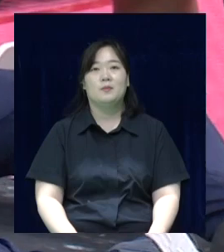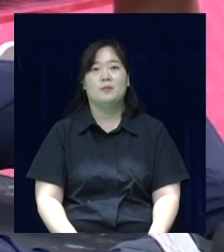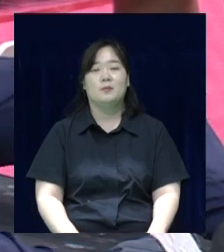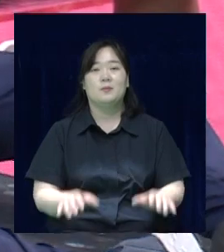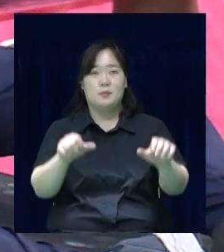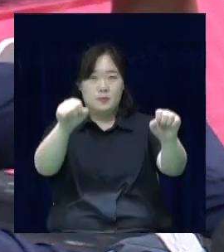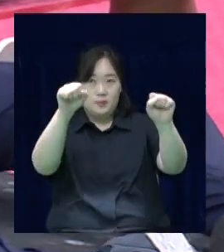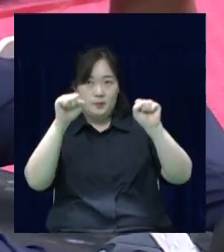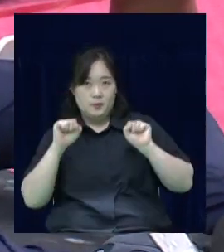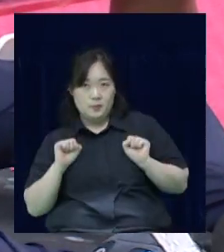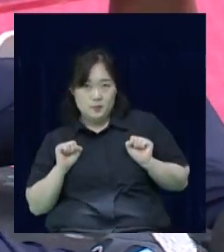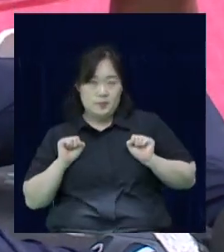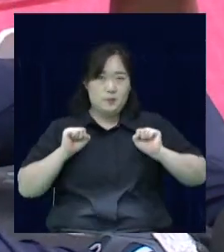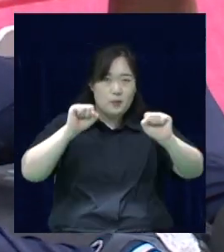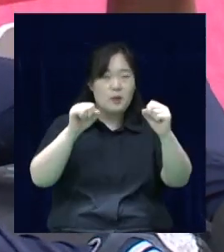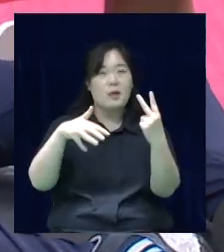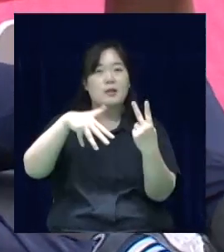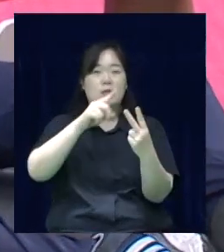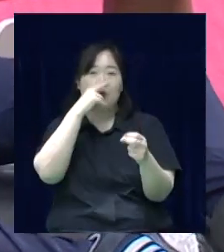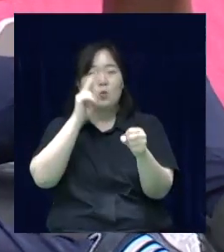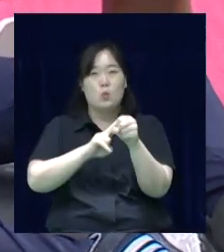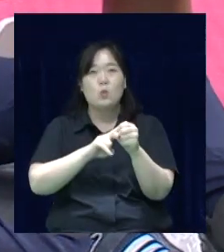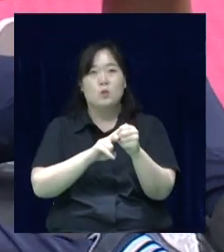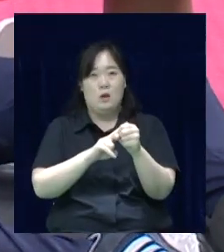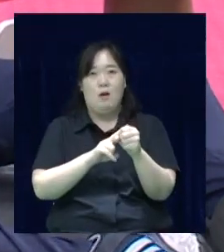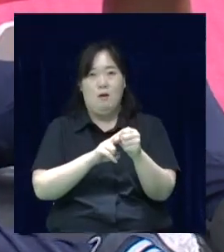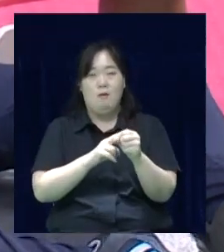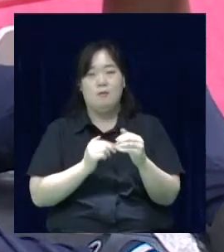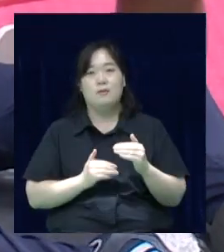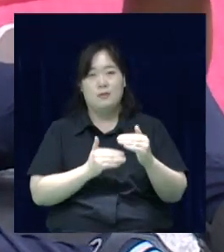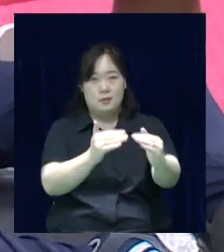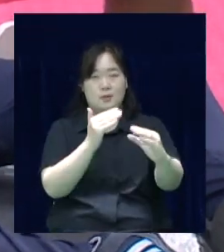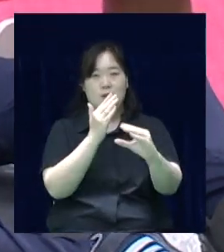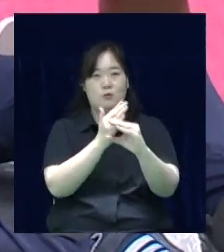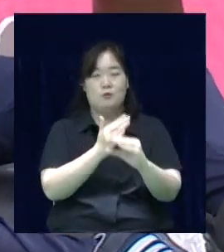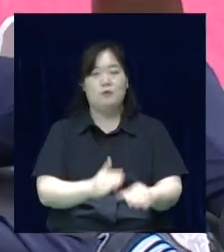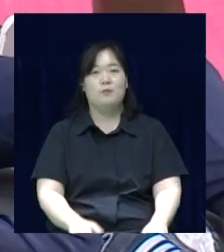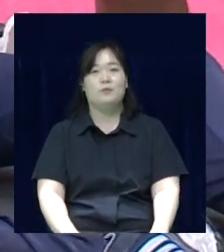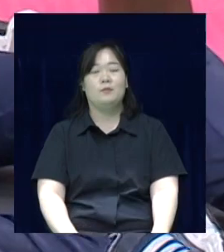파워리프팅 2차 시도 110kg 이어집니다.